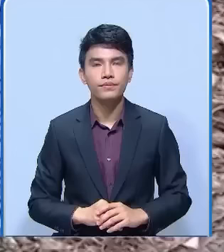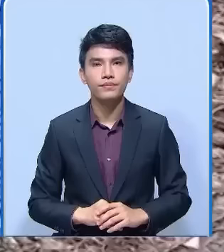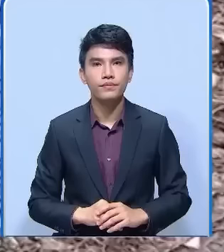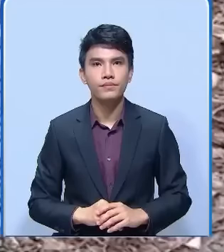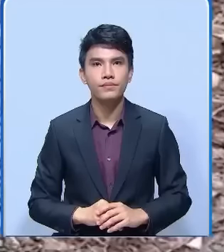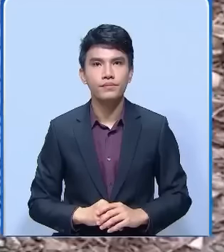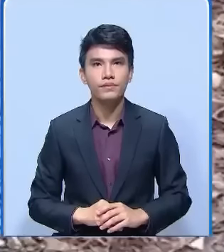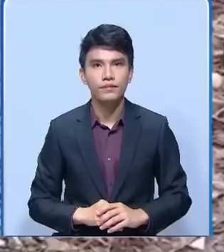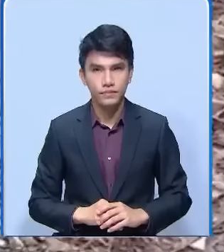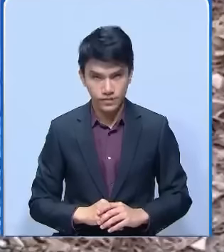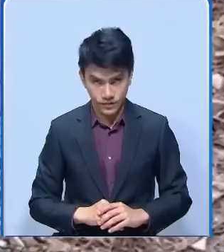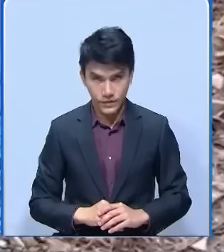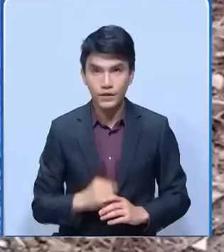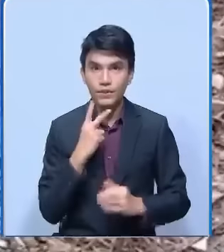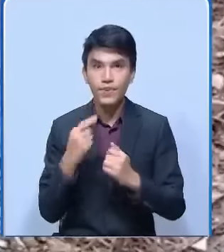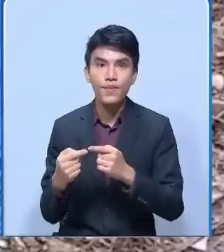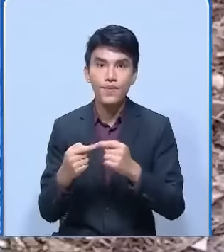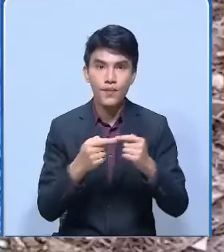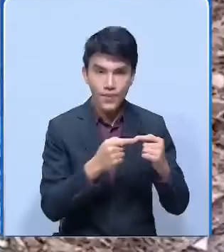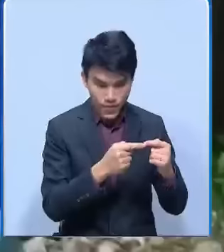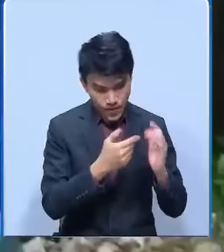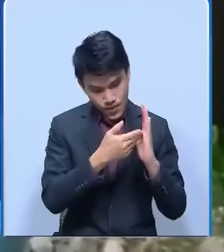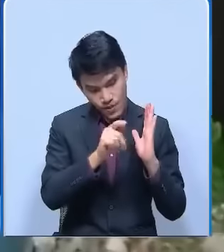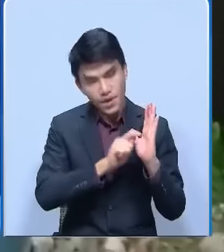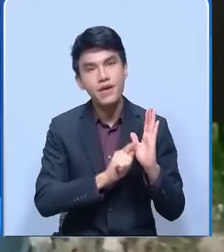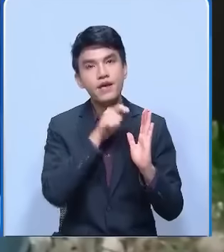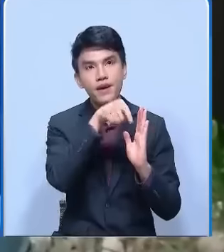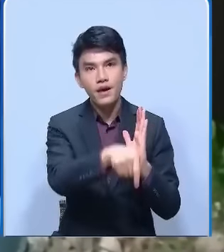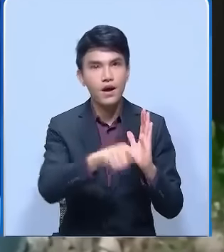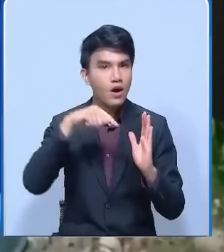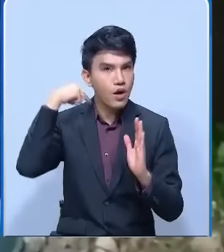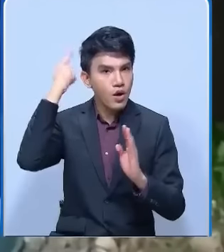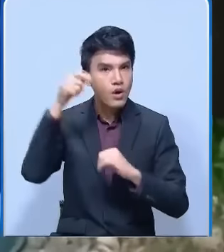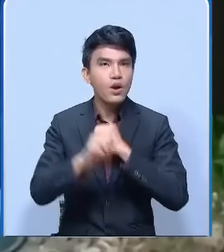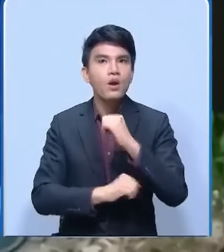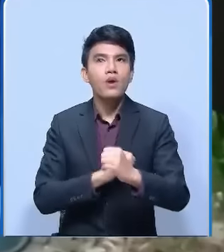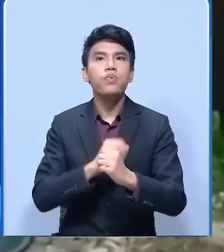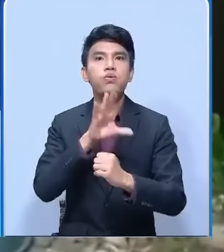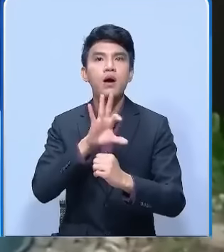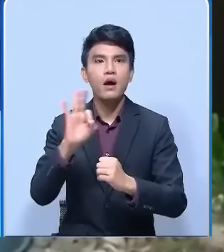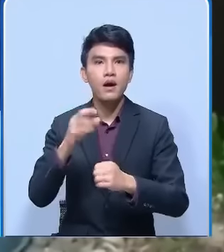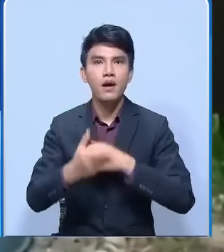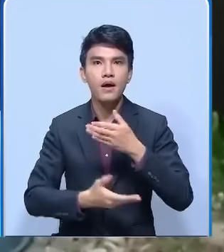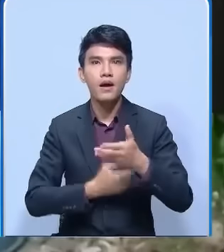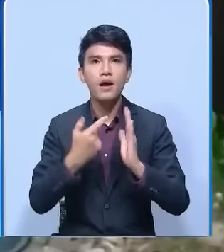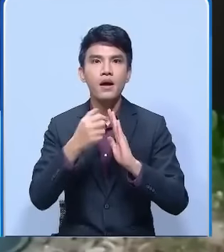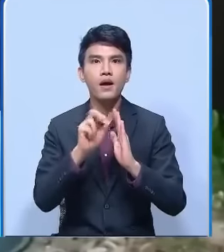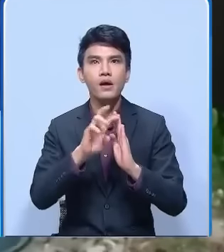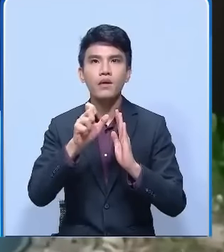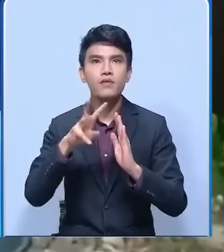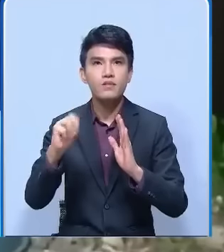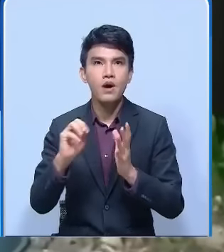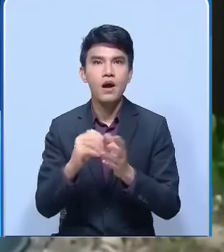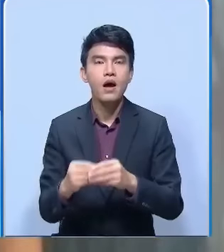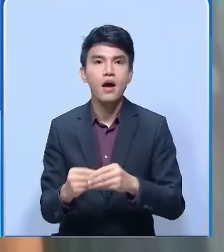ที่นครราชสีมาค่ะคุณผู้ชมหญิงอายุ59ปีชาวบ้านที่ชุมชนตลาดเสริมสุขตำบลและอำเภอสูงเนินเนี่ยพ